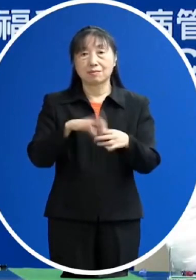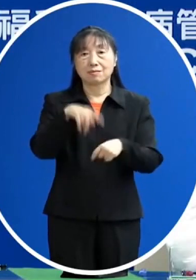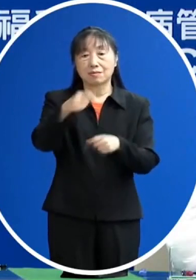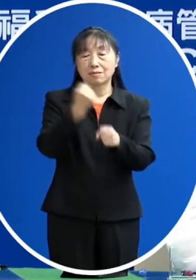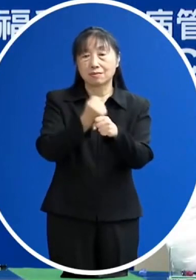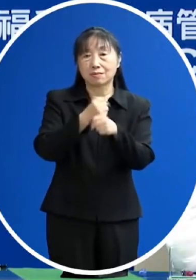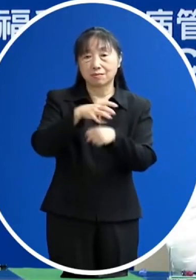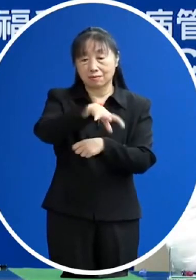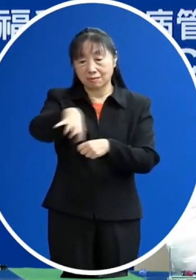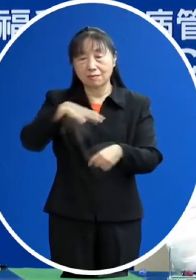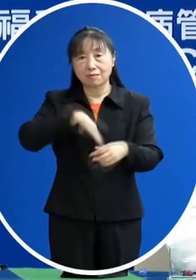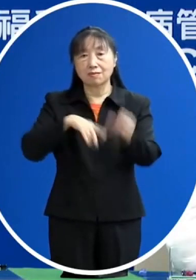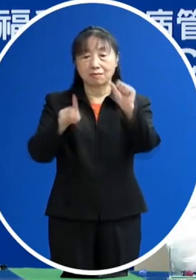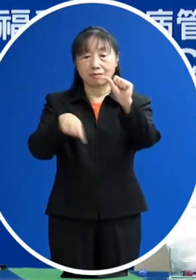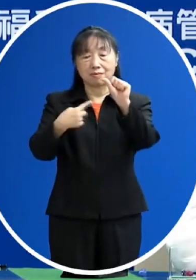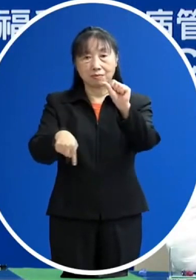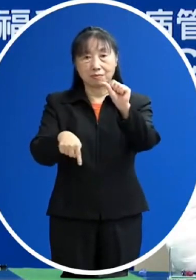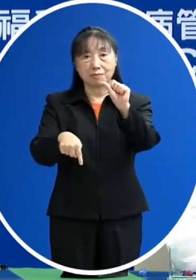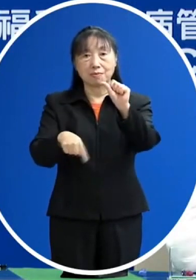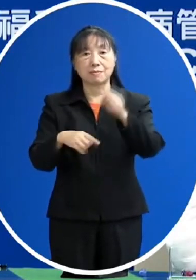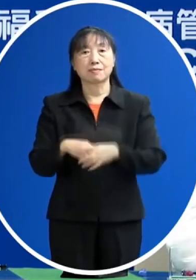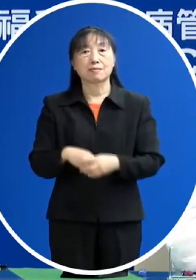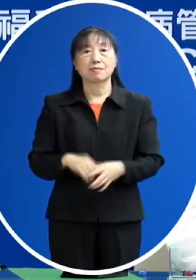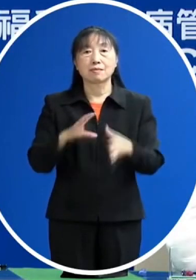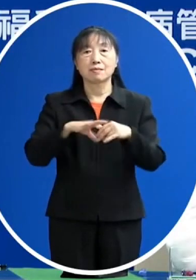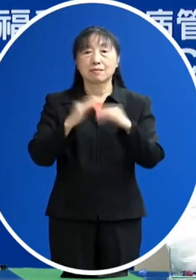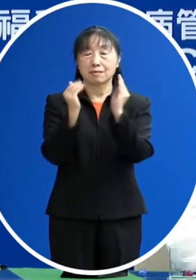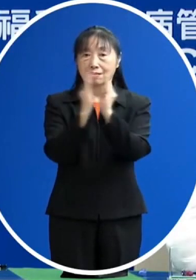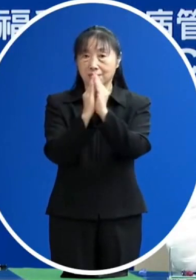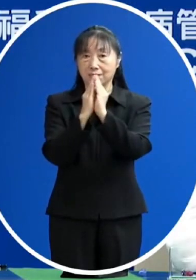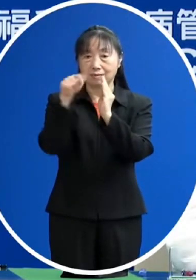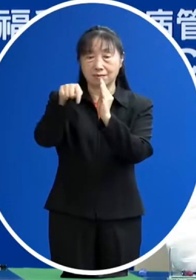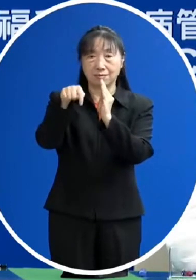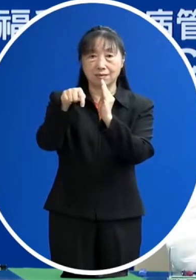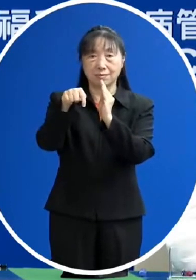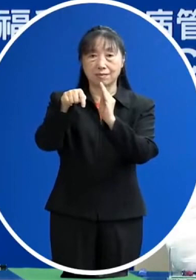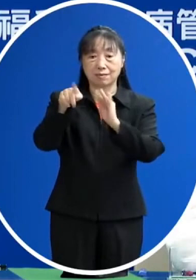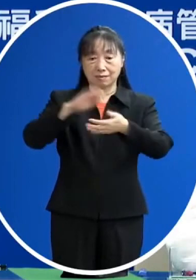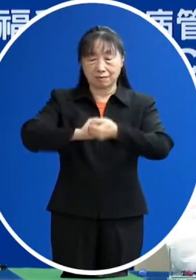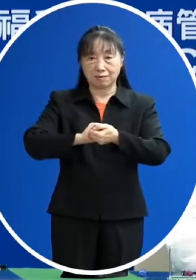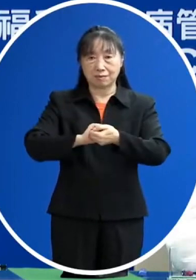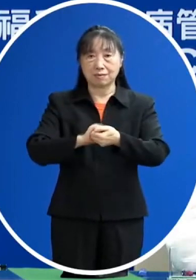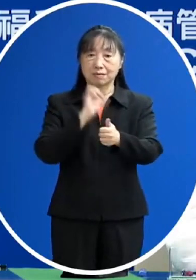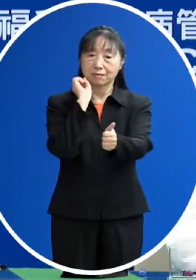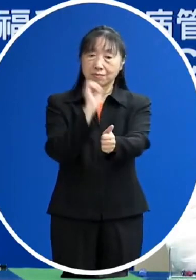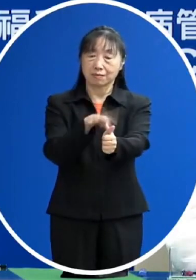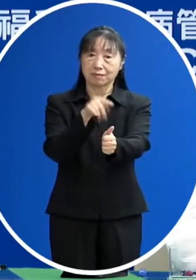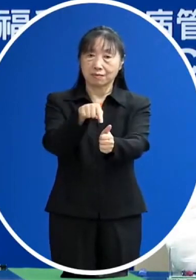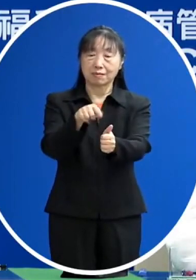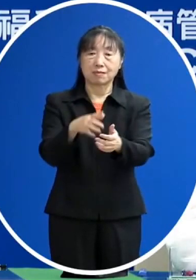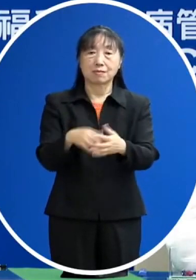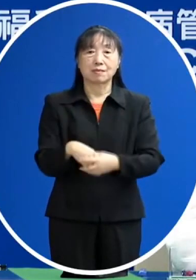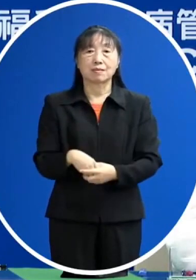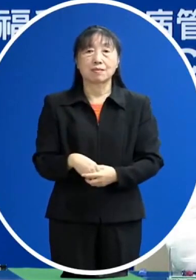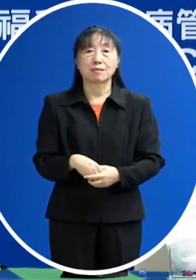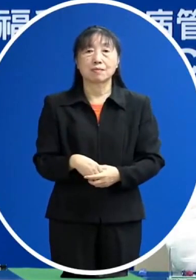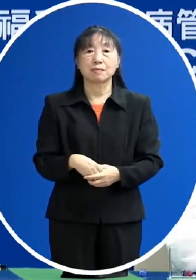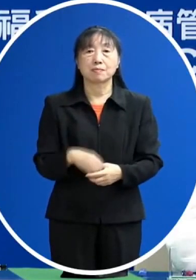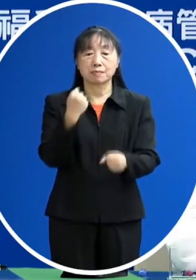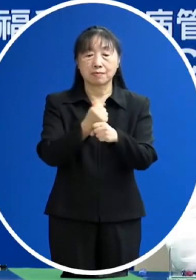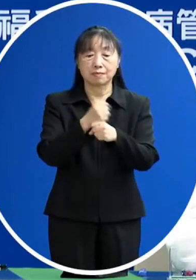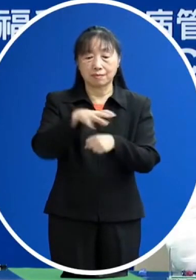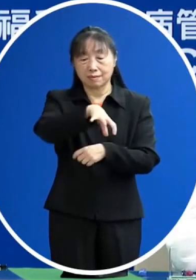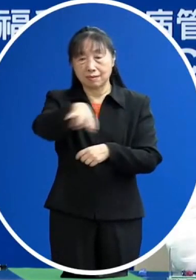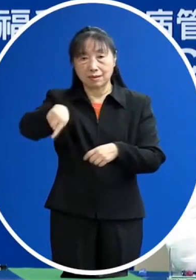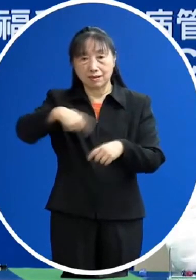场里面有5位，哈，所以在桃园这边就决定把这个哈，杀所有在职场的